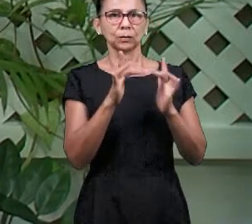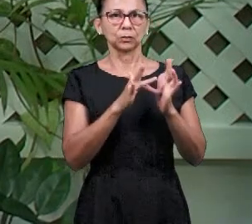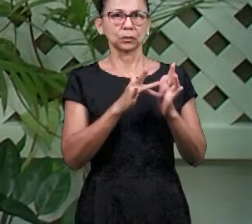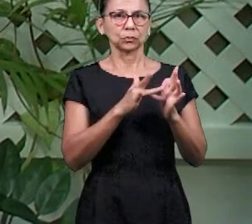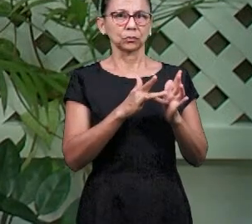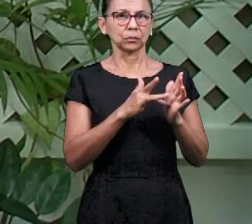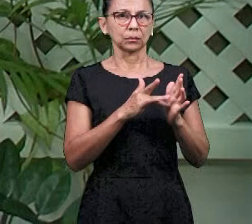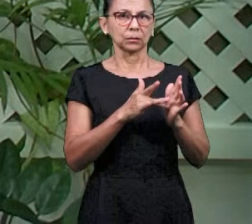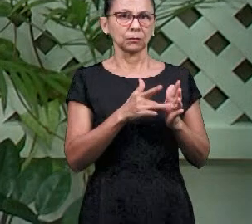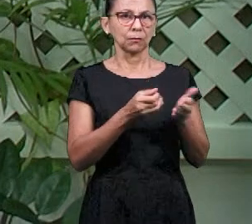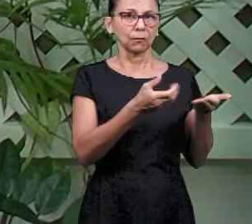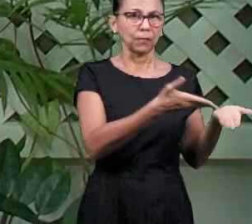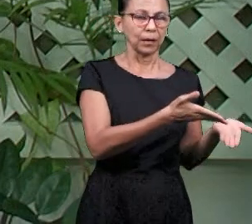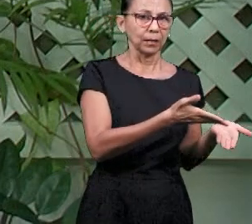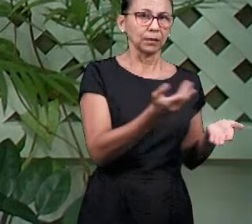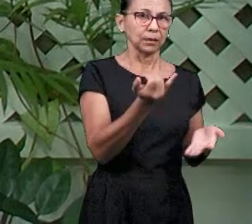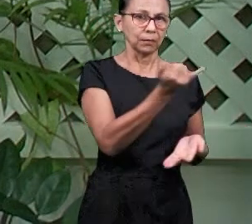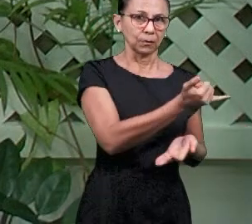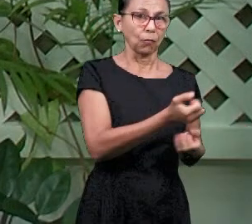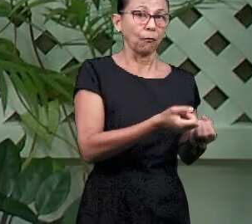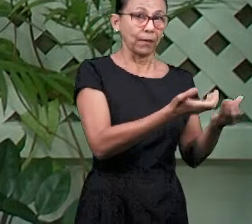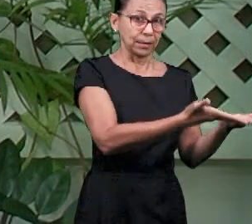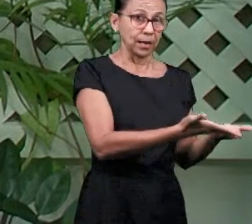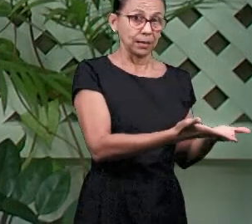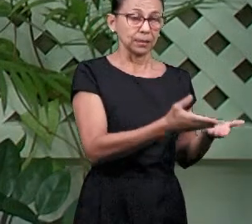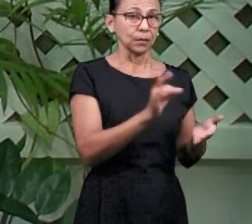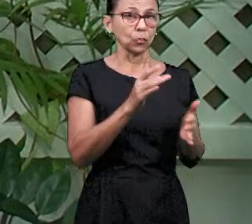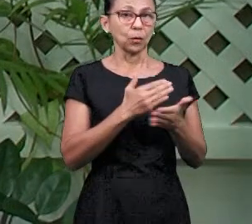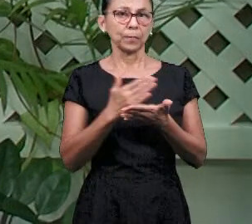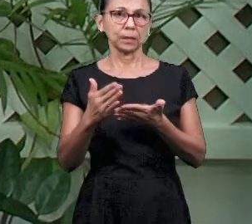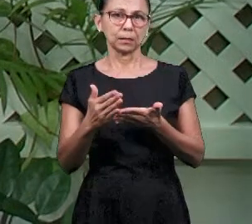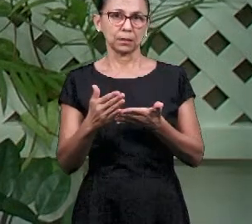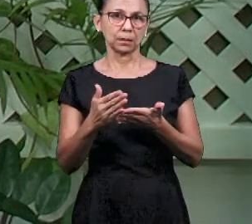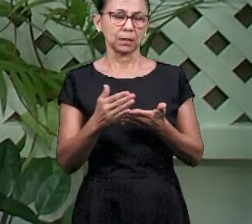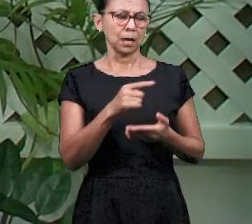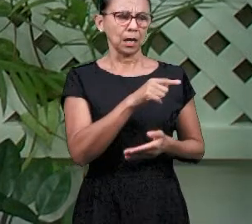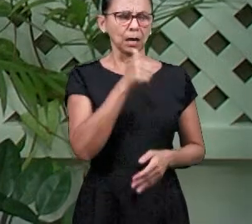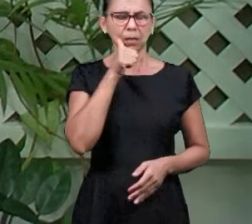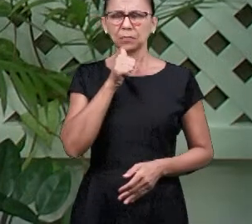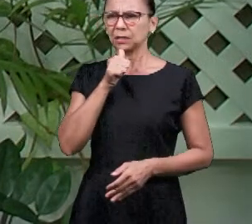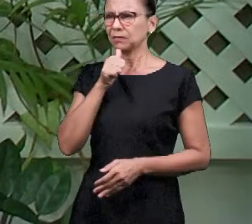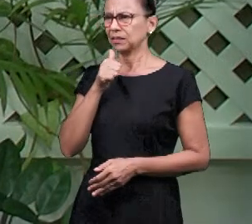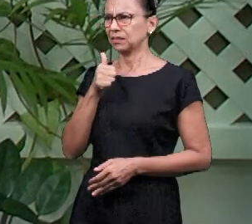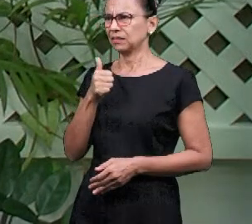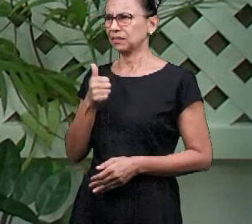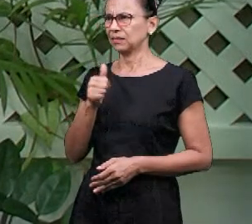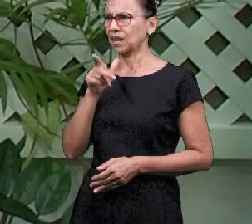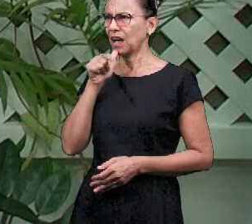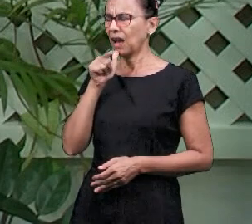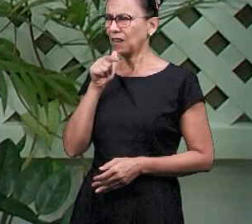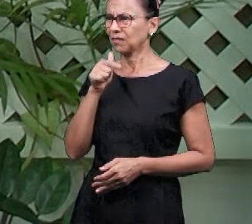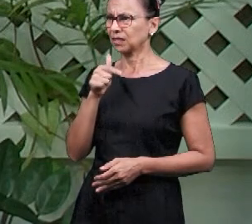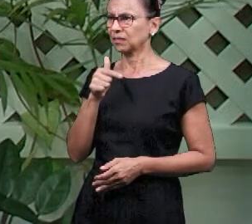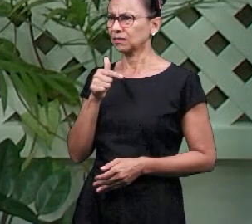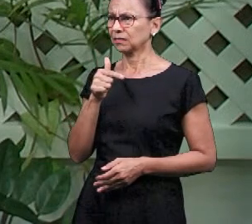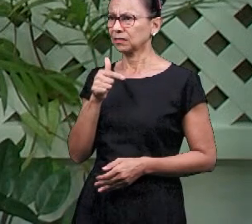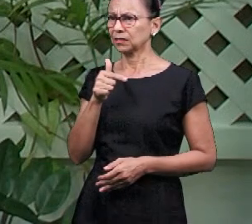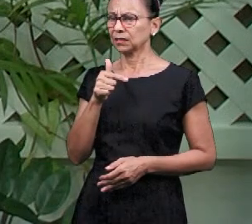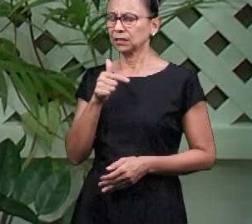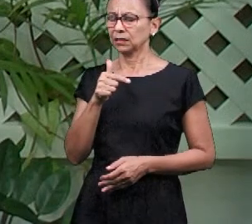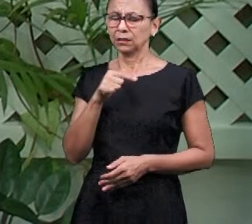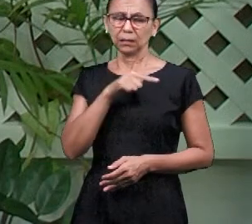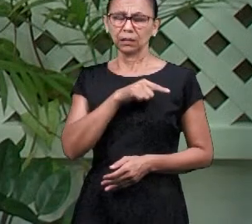sauveur, c'est celui-ci. Non, le sauveur, c'est celui-là. Donc, cette femme, maintenant, dans